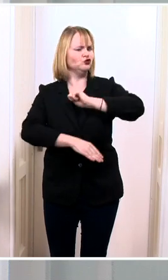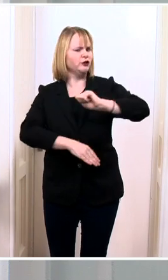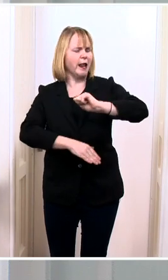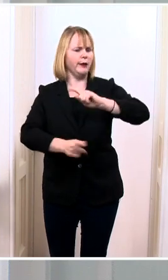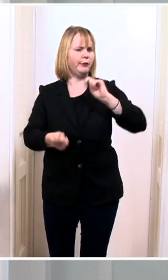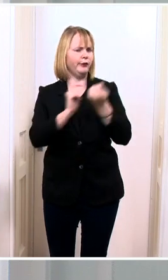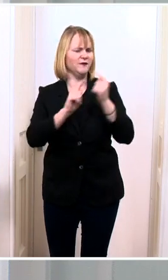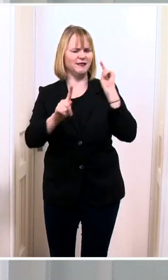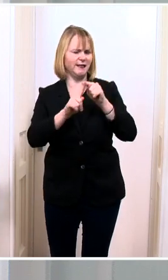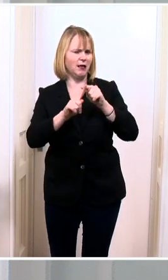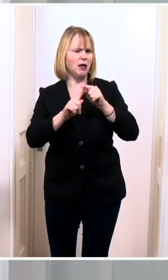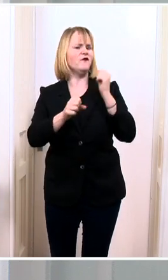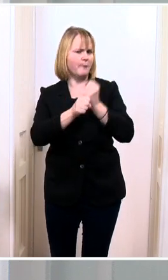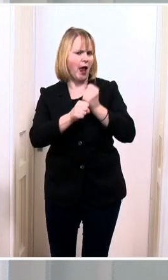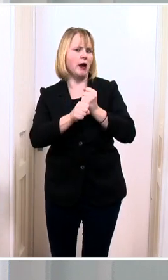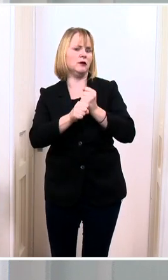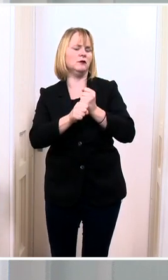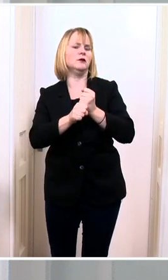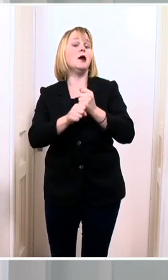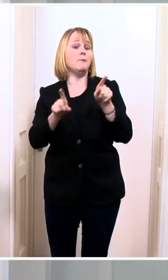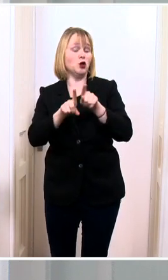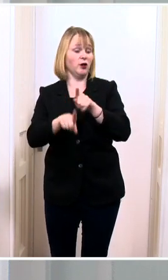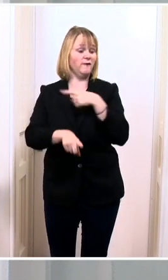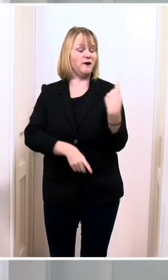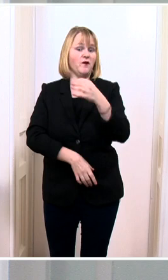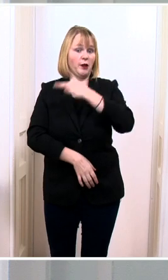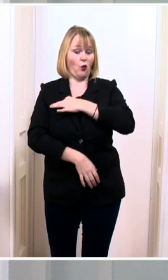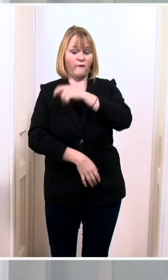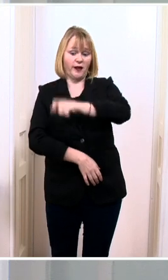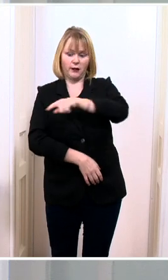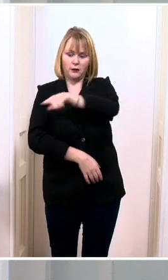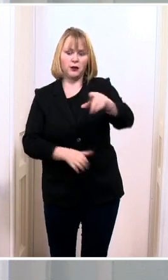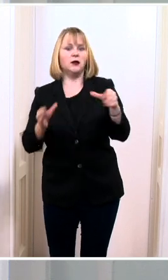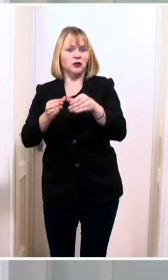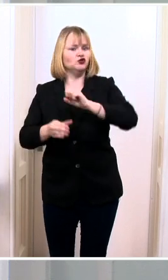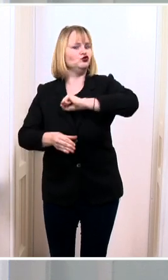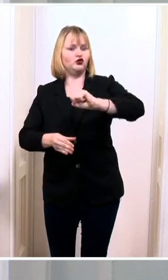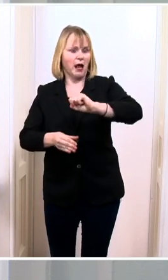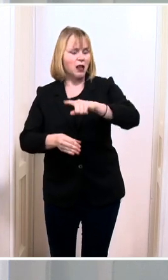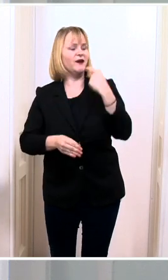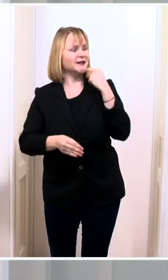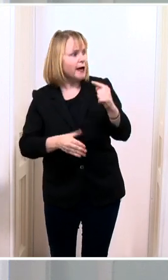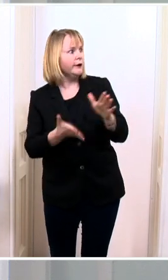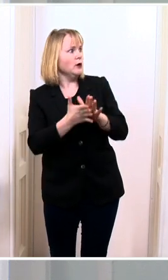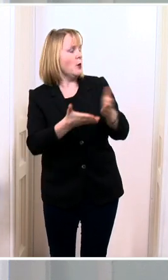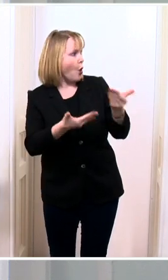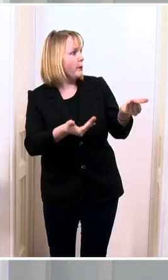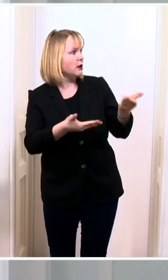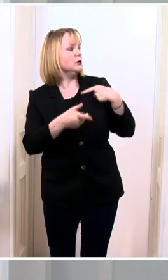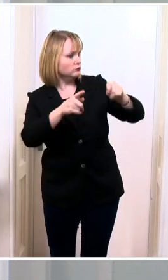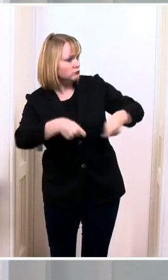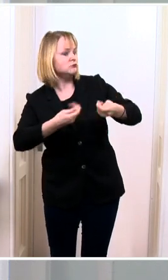umgesetzt. Bei uns haben die Betroffenen schnell die in Aussicht gestellten Unterstützungsbeiträge